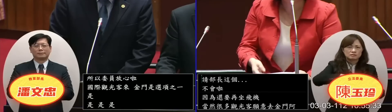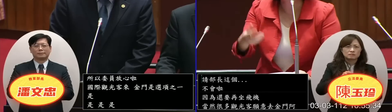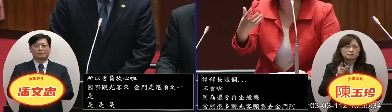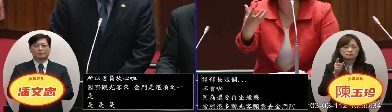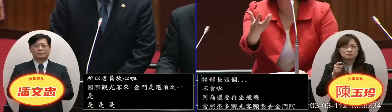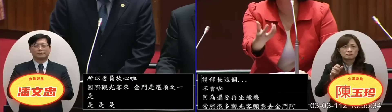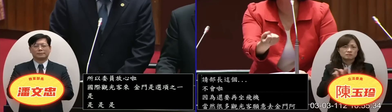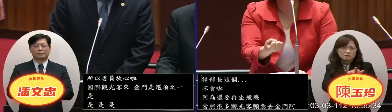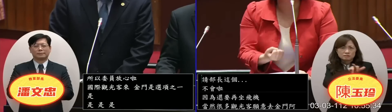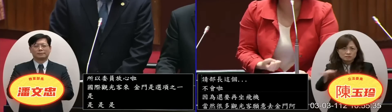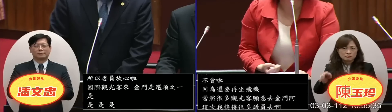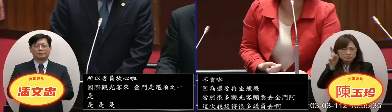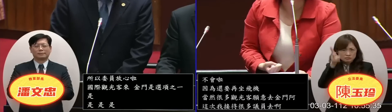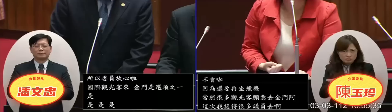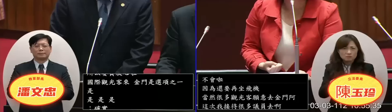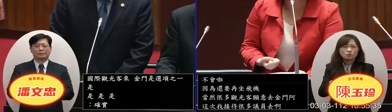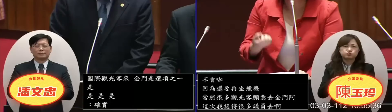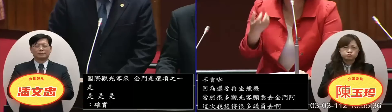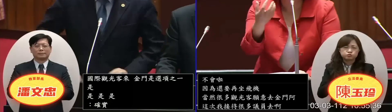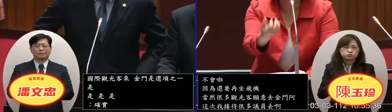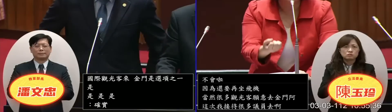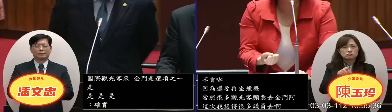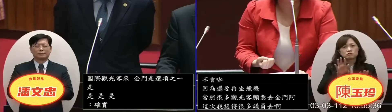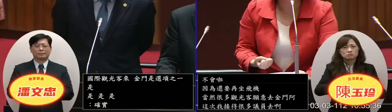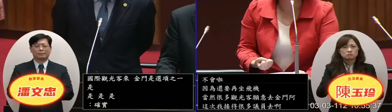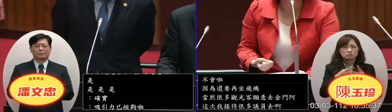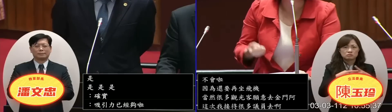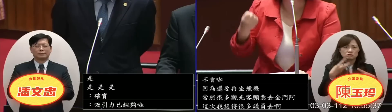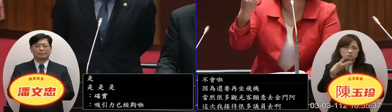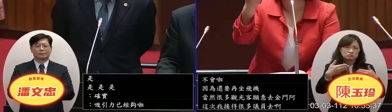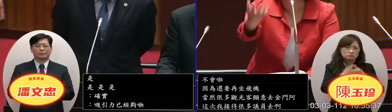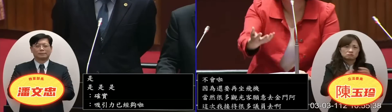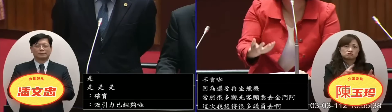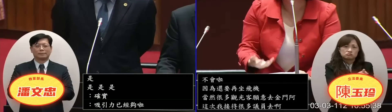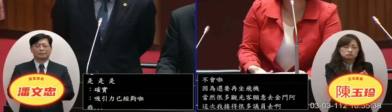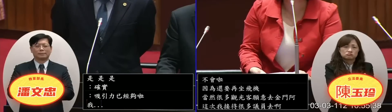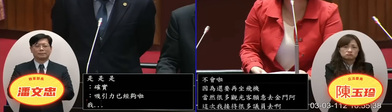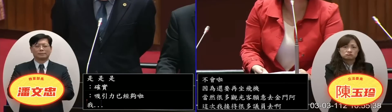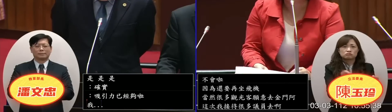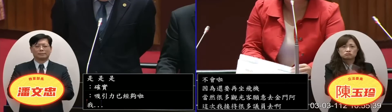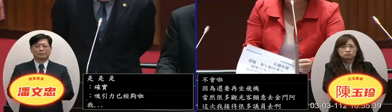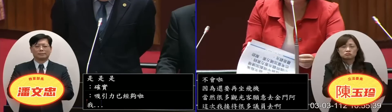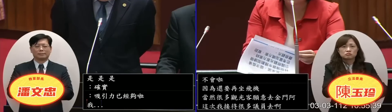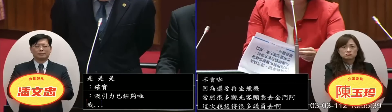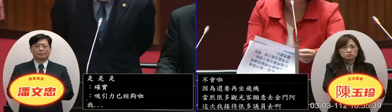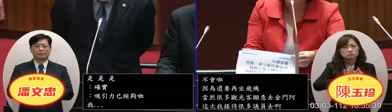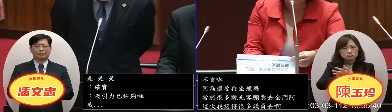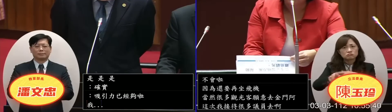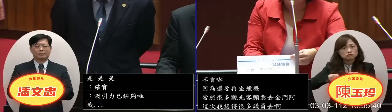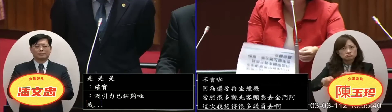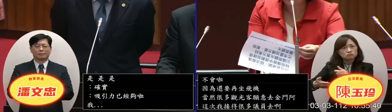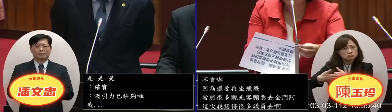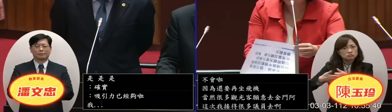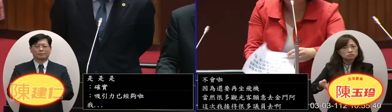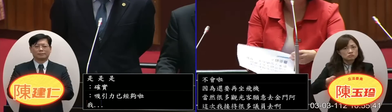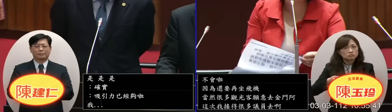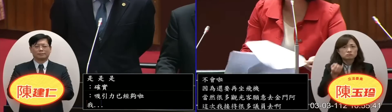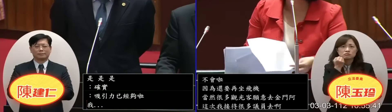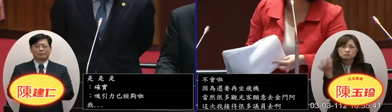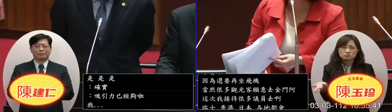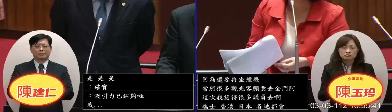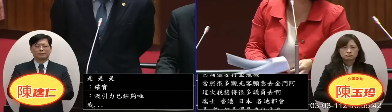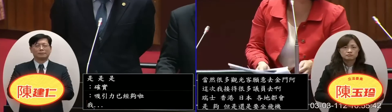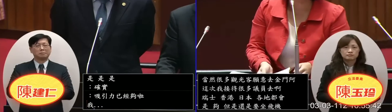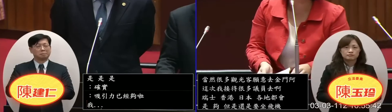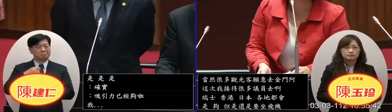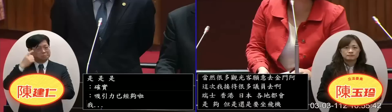高啊。你既然要限制我们小三通，限制我们不能自由往来，那你自然也在其他部分要跟我们支持啊，院长可以吗？